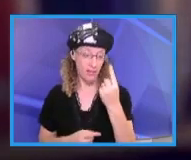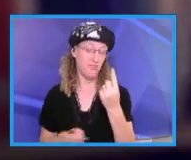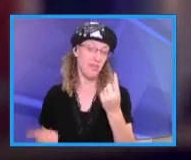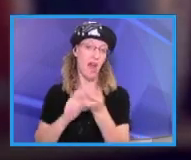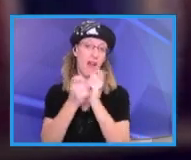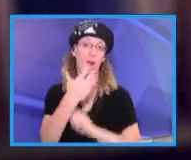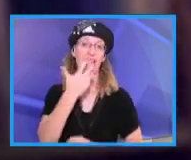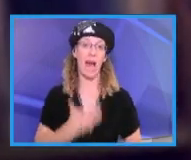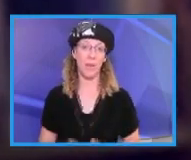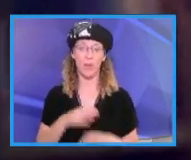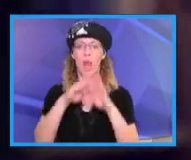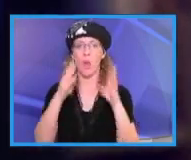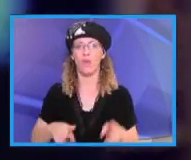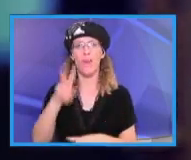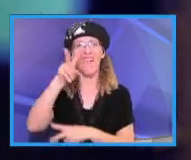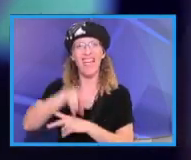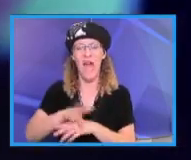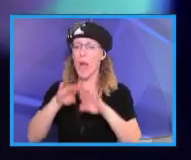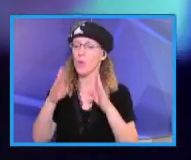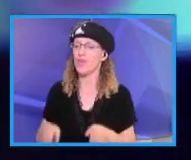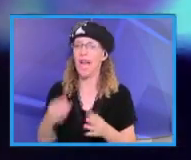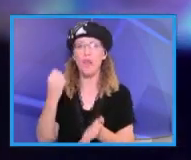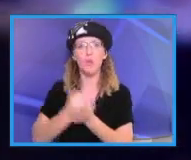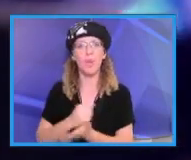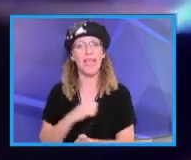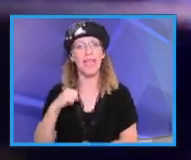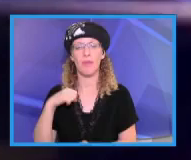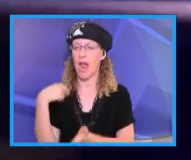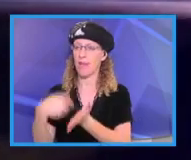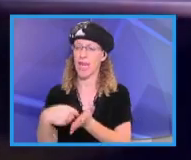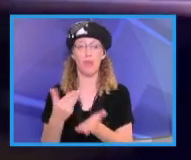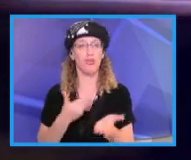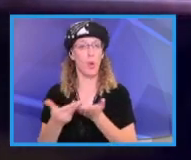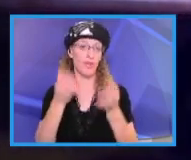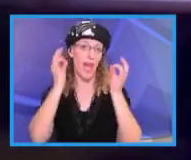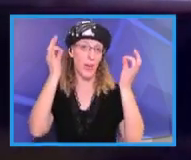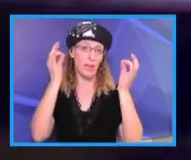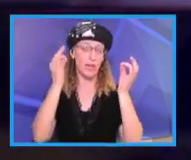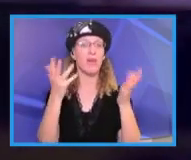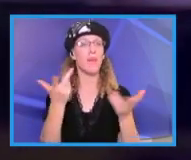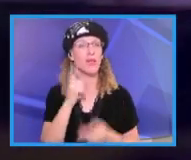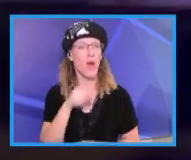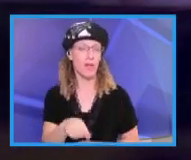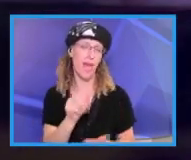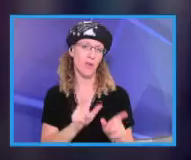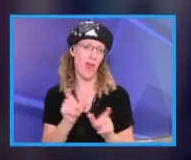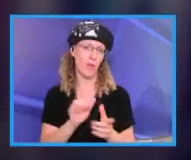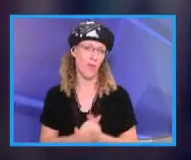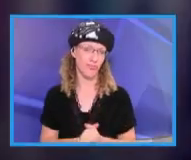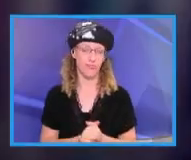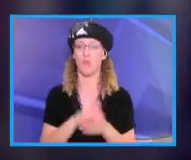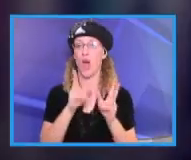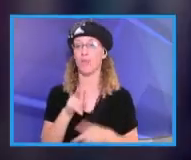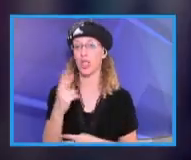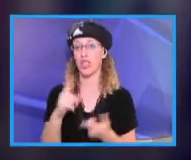את הרבנות לגוף שמפקח על גופי כשרות פרטיים. על המחיר, השירות והאיכות, מה שקוראים רגולטור. אופציה